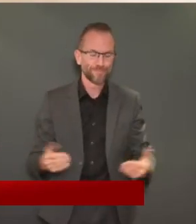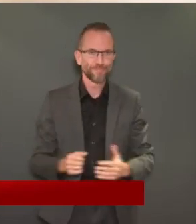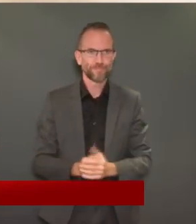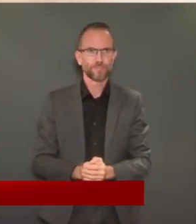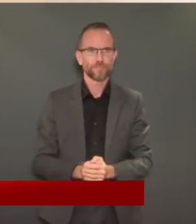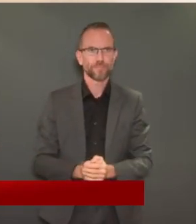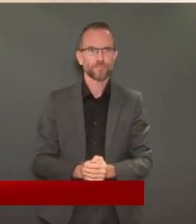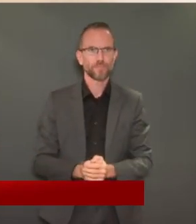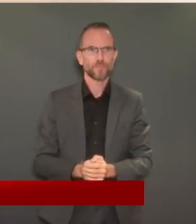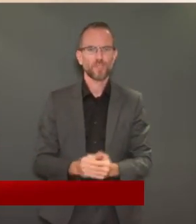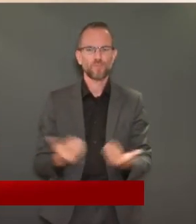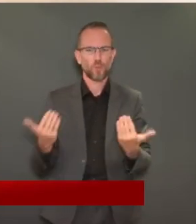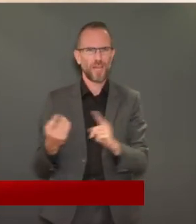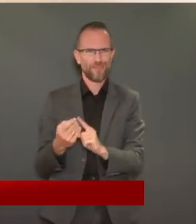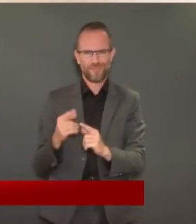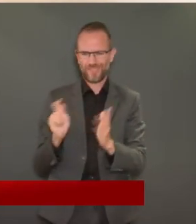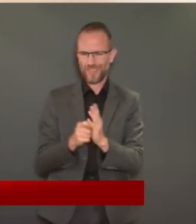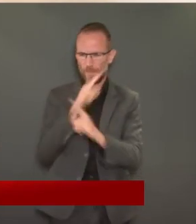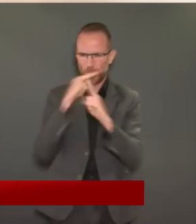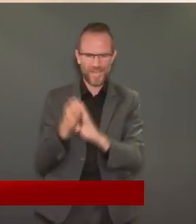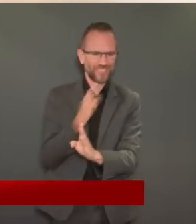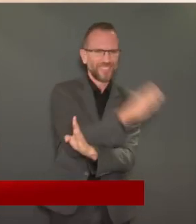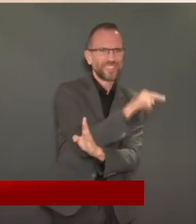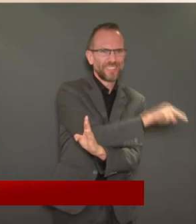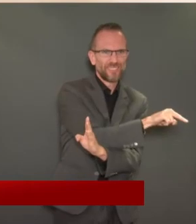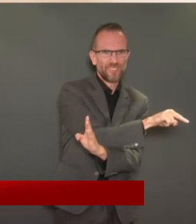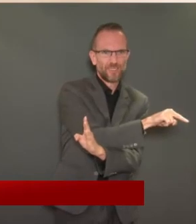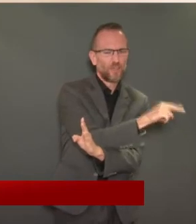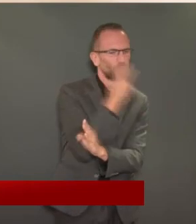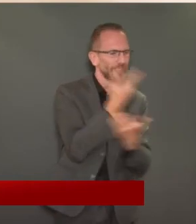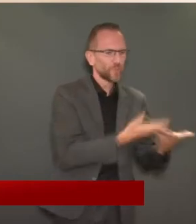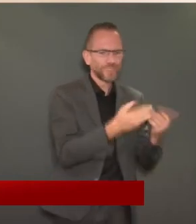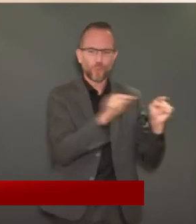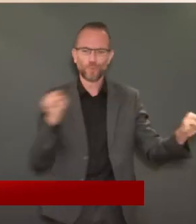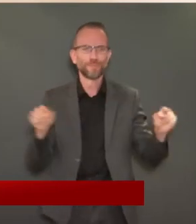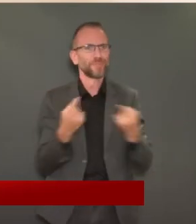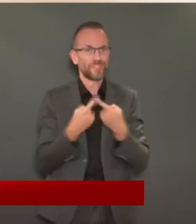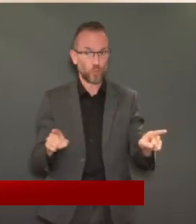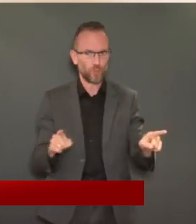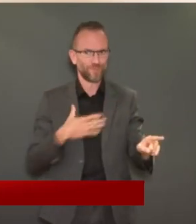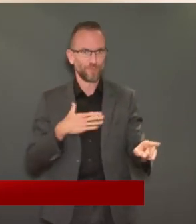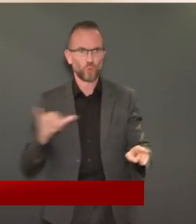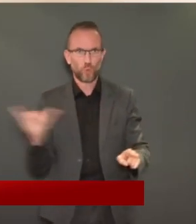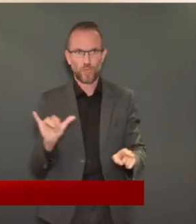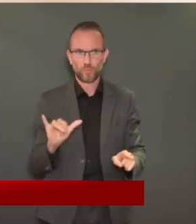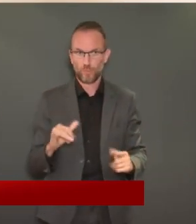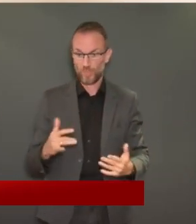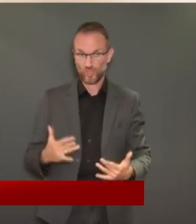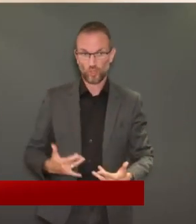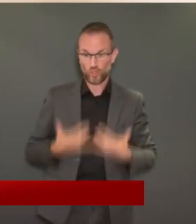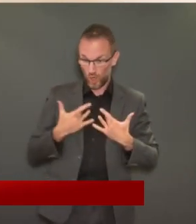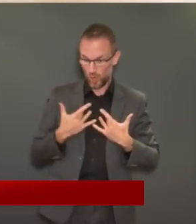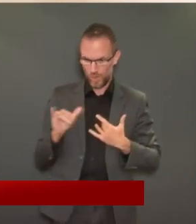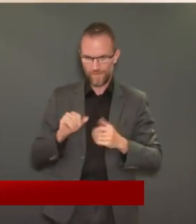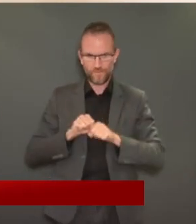ce qu'on a vécu en mars et en avril, c'est qu'on sent que le virus est très près. Je pense que